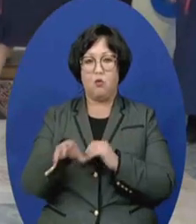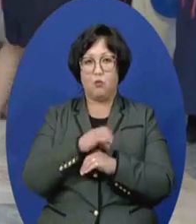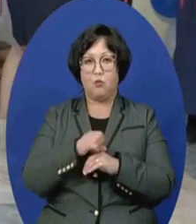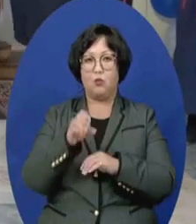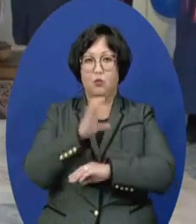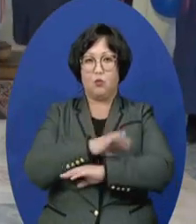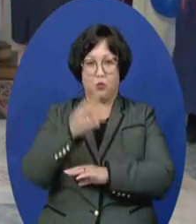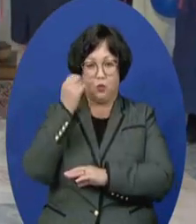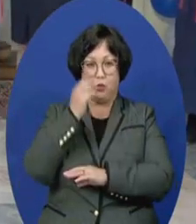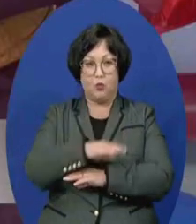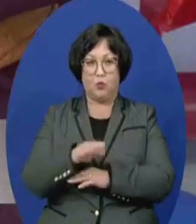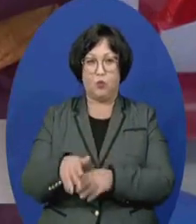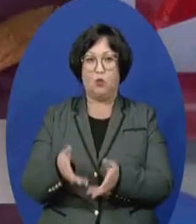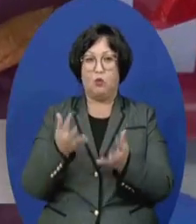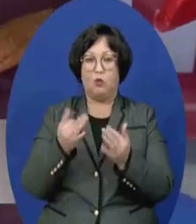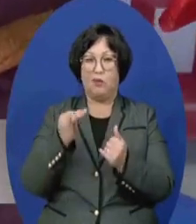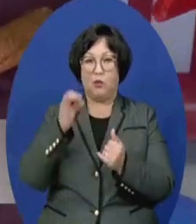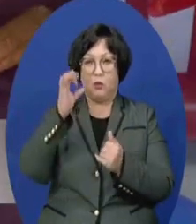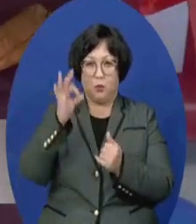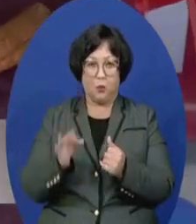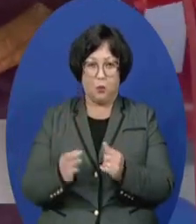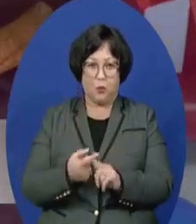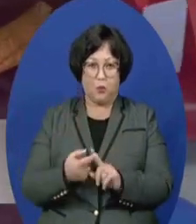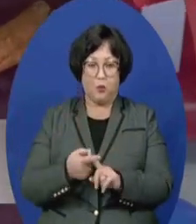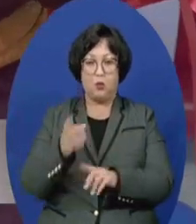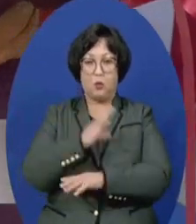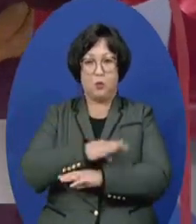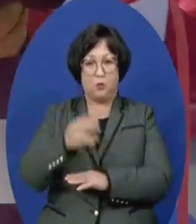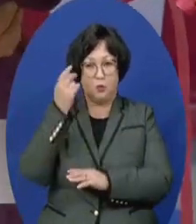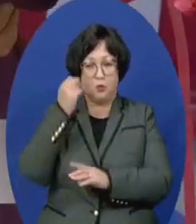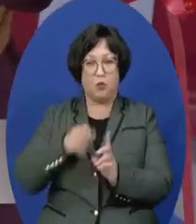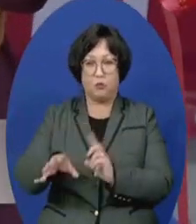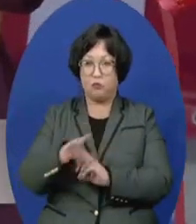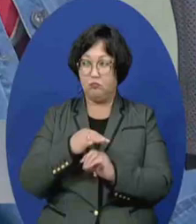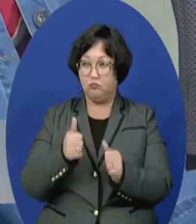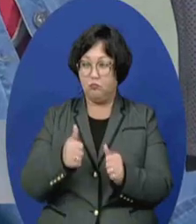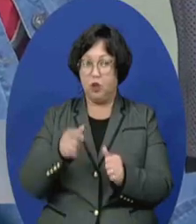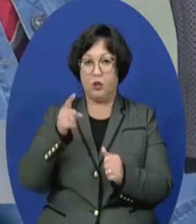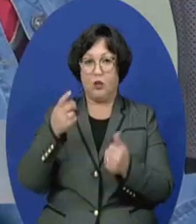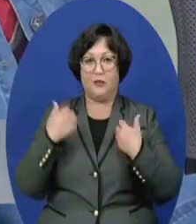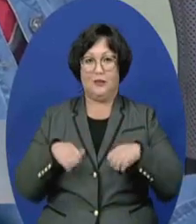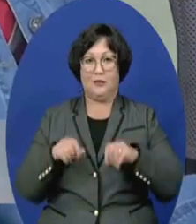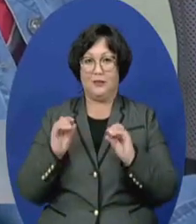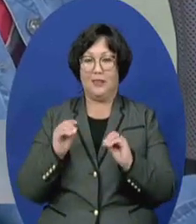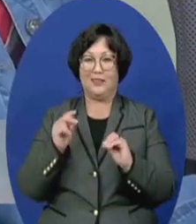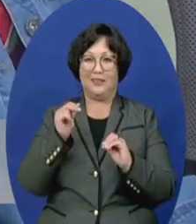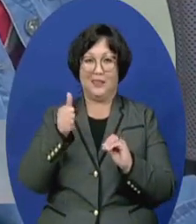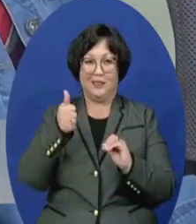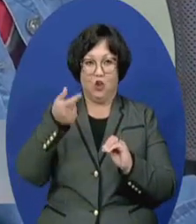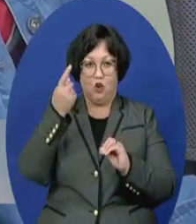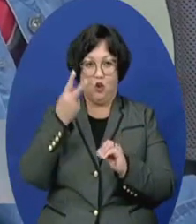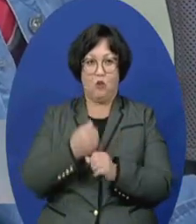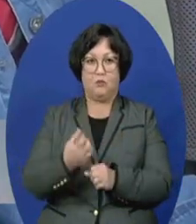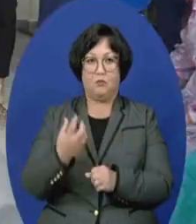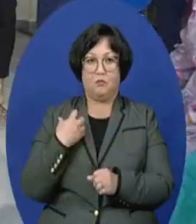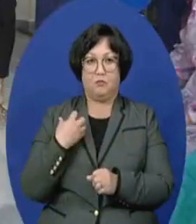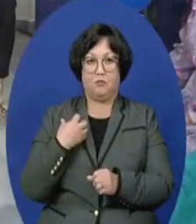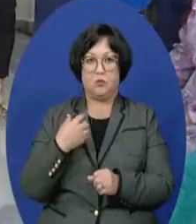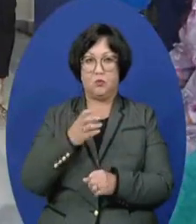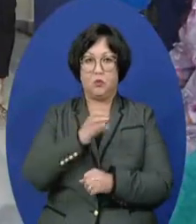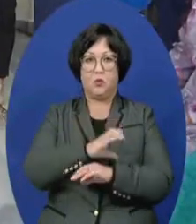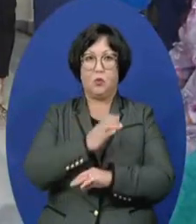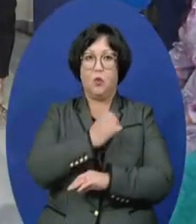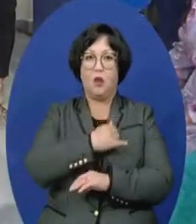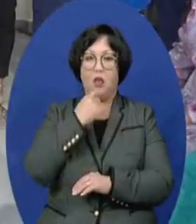тоо их байгаагаас харж болох юм аа. Сургалтын орчин сайжирсан учраас одоо чанарт анхаарах үүрэг хүлээсэн гэдгийг сургуулийн удирдлагууд